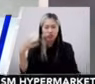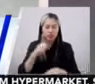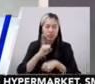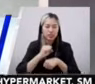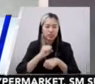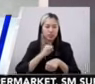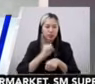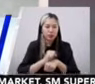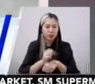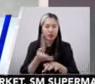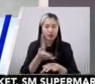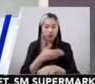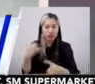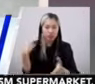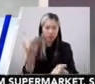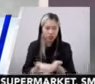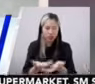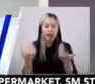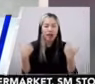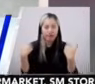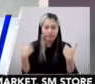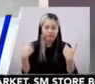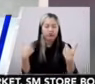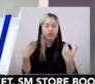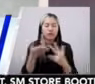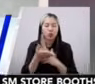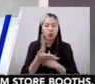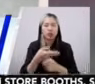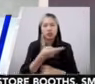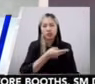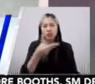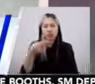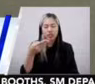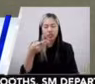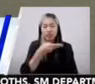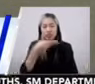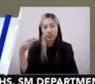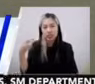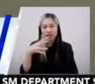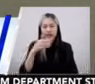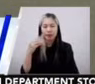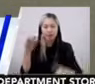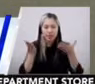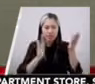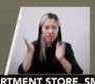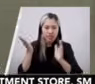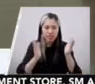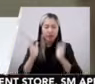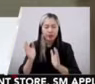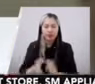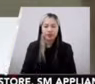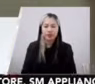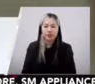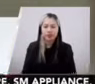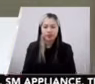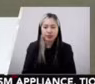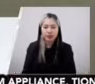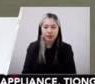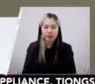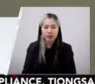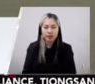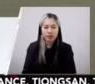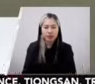pa raw ito sa Indonesia at Malaysia base sa nakuha nilang impormasyon. Doon sa mga natatanggap naming reports sa